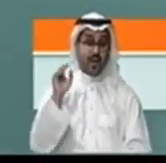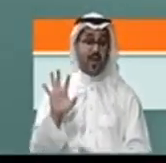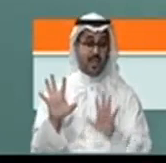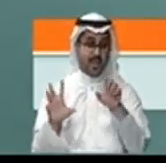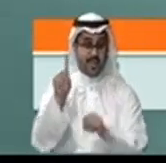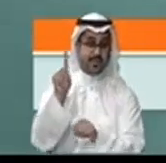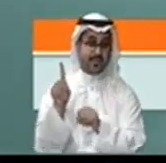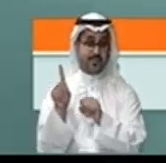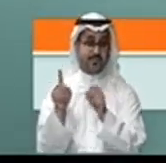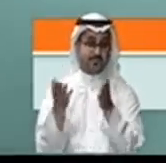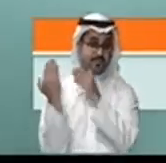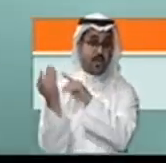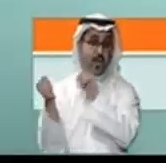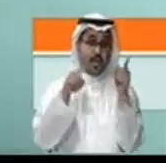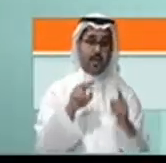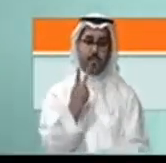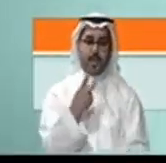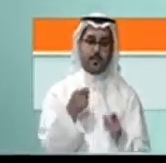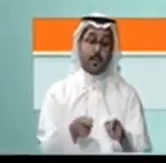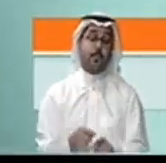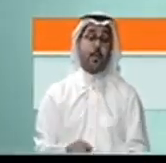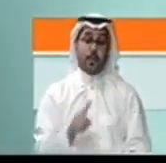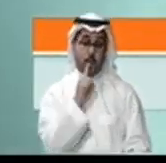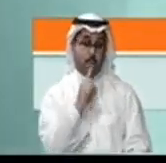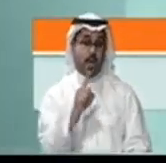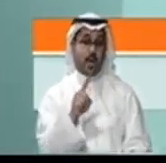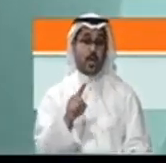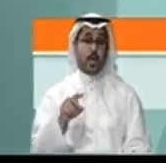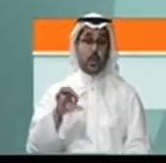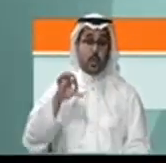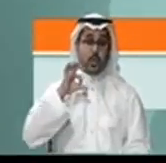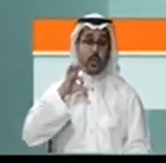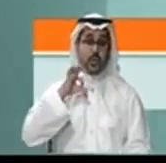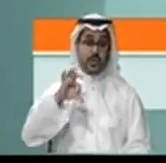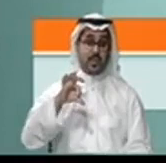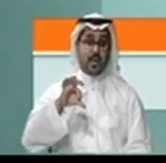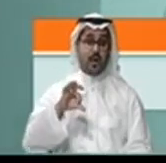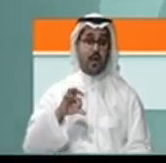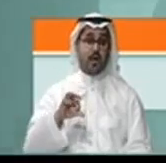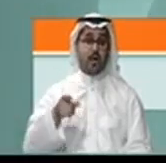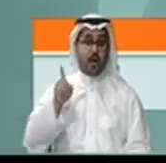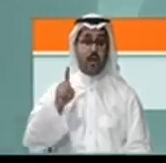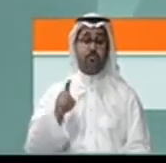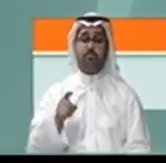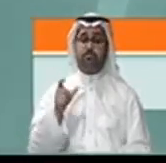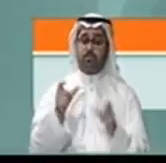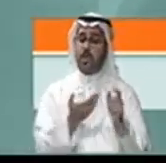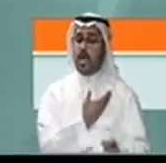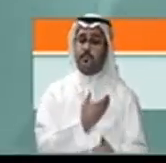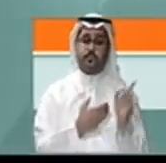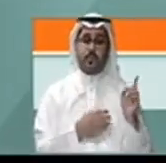الثاني من ذي الحجة أكثر من 190 ألف حاج وحاجة، حيث جرى إجراء